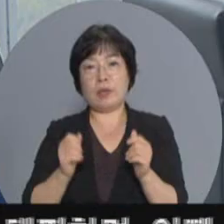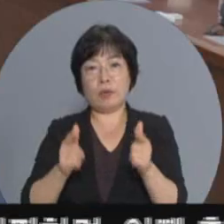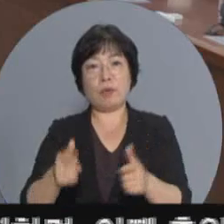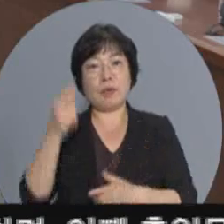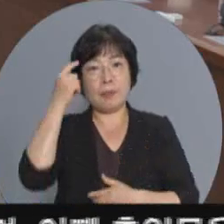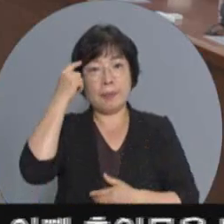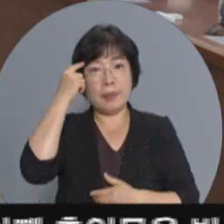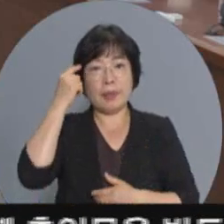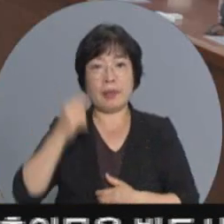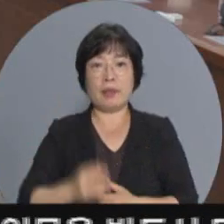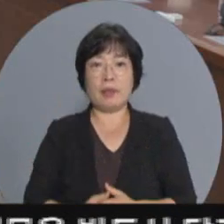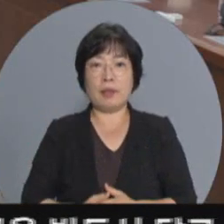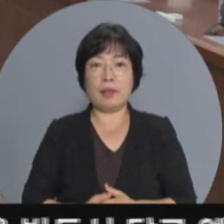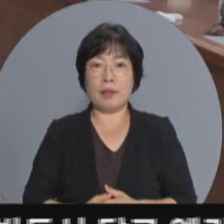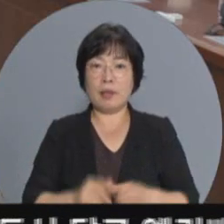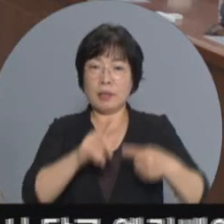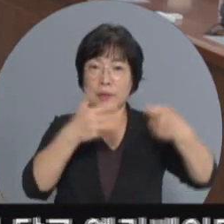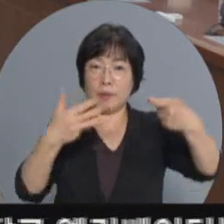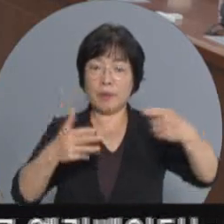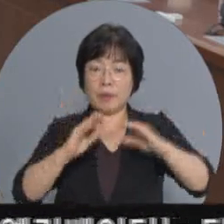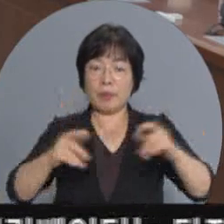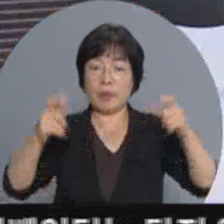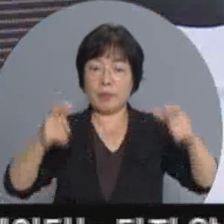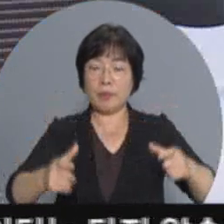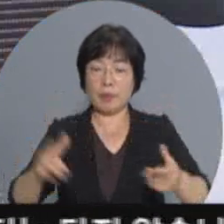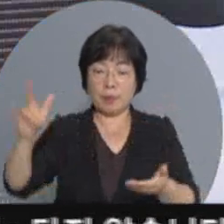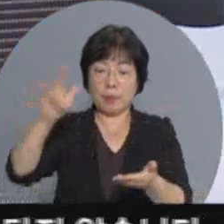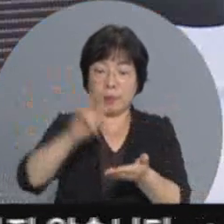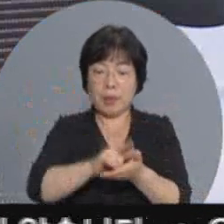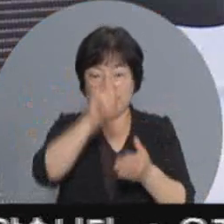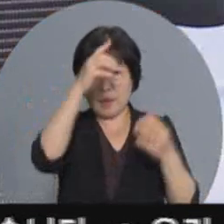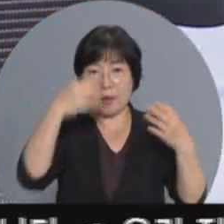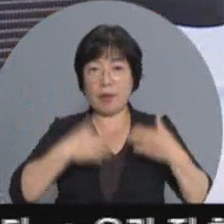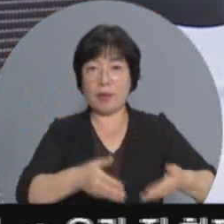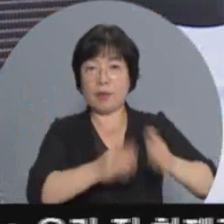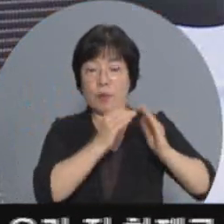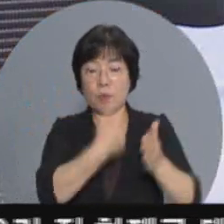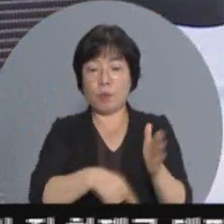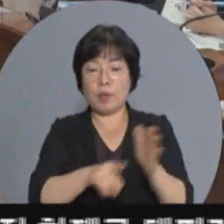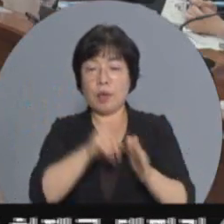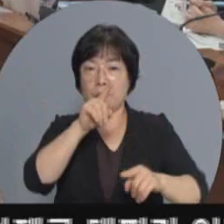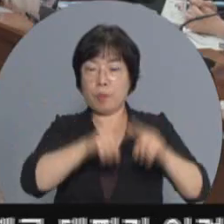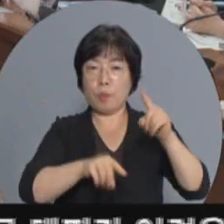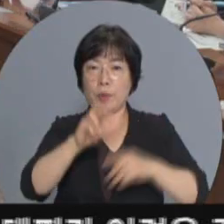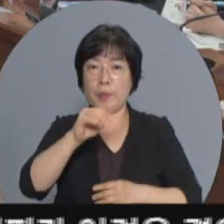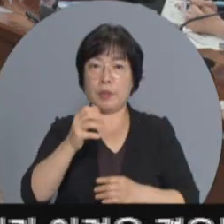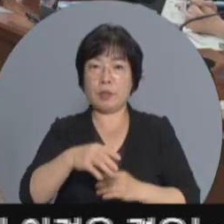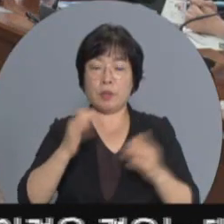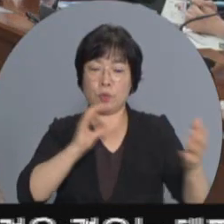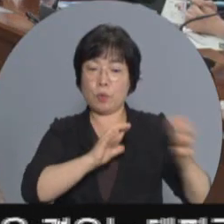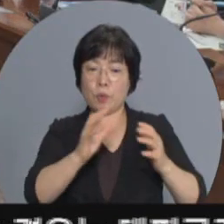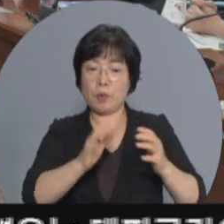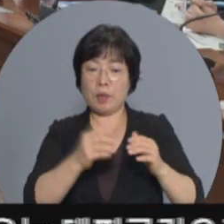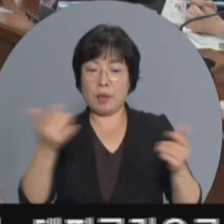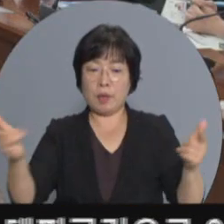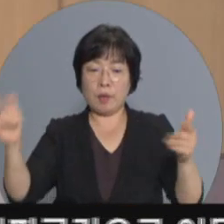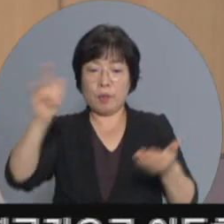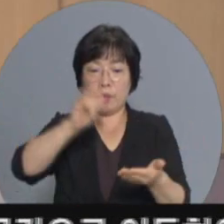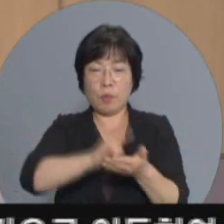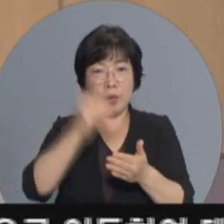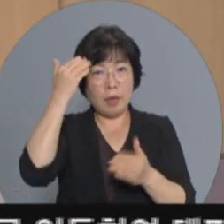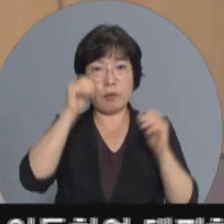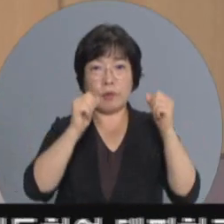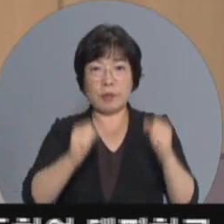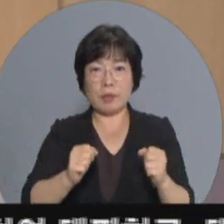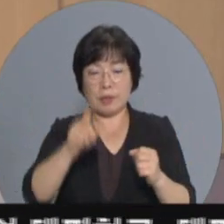생각합니다 또 오는 8일은 전남형 이민청 설립을 위한 목포 mbc 토론회가 열려 다문화 사회를 대비하는 이민정책